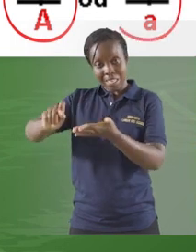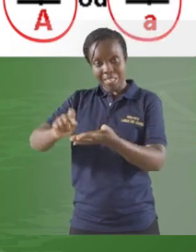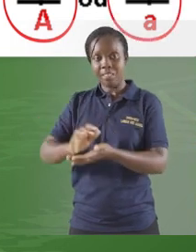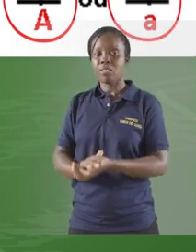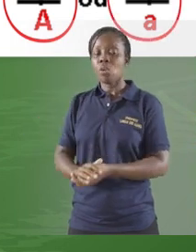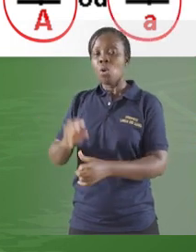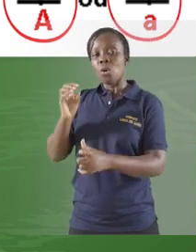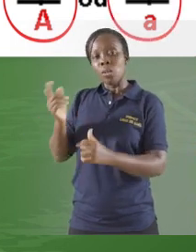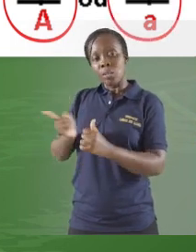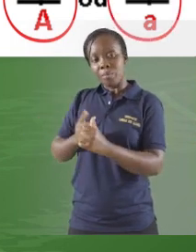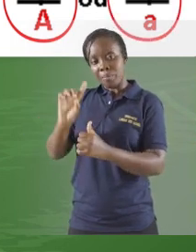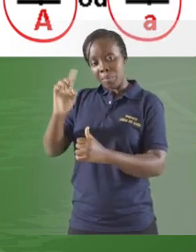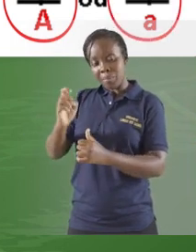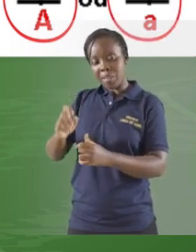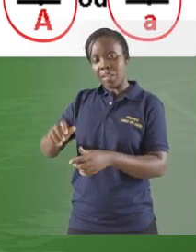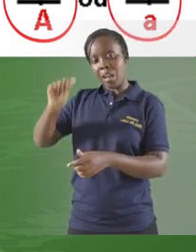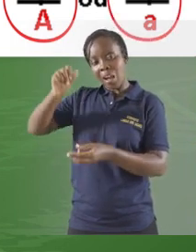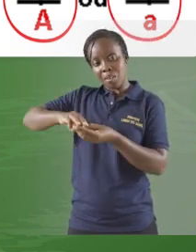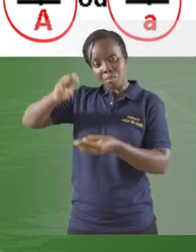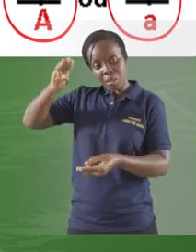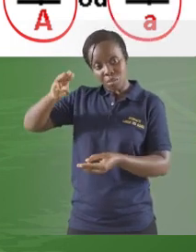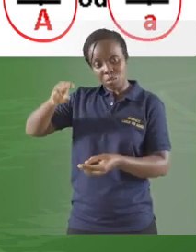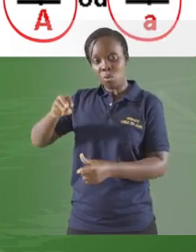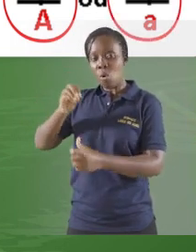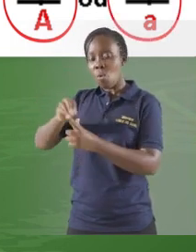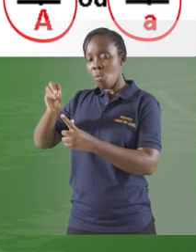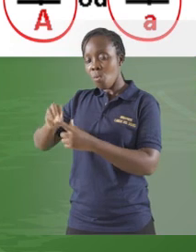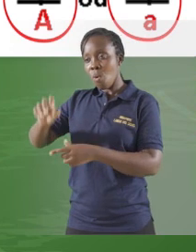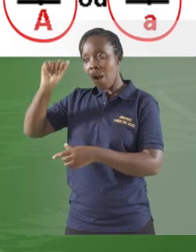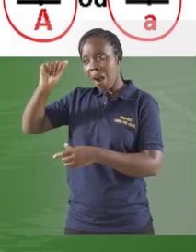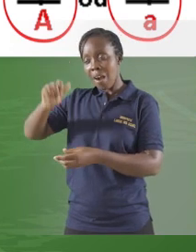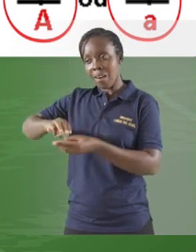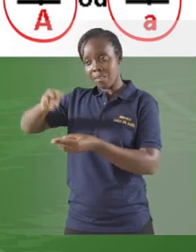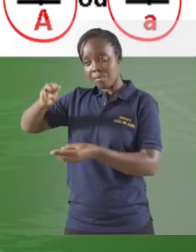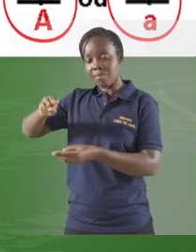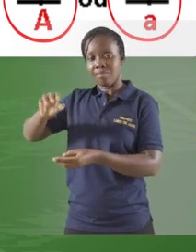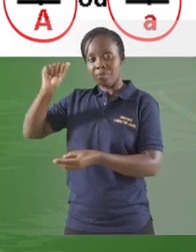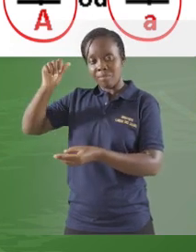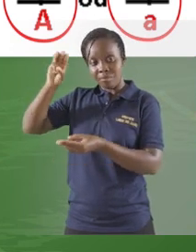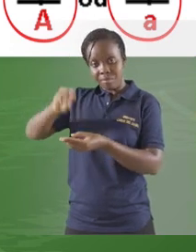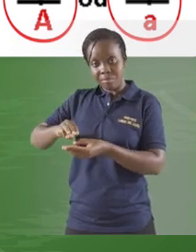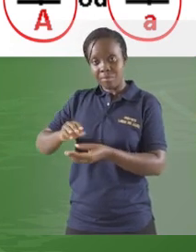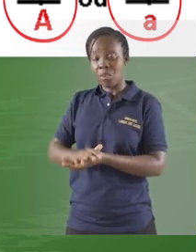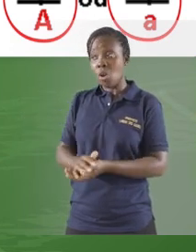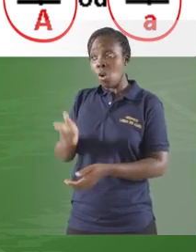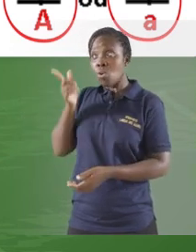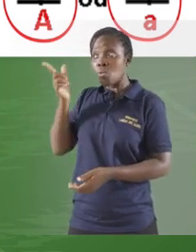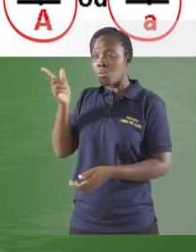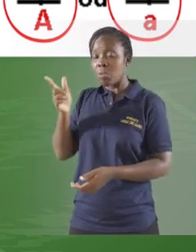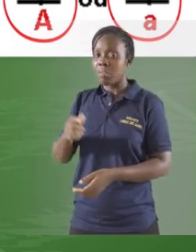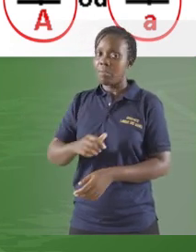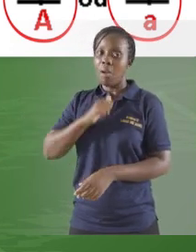A, petit a. Alors, par rapport à la position d'un tel individu, son génotype est